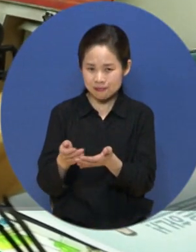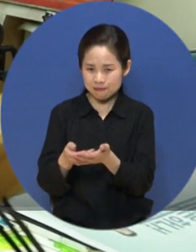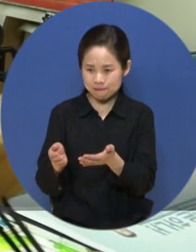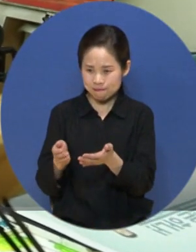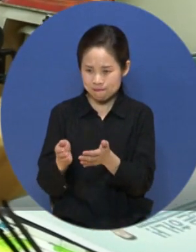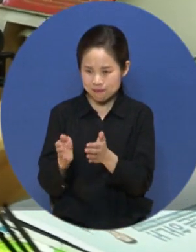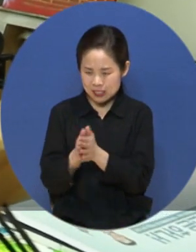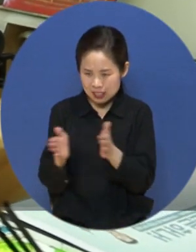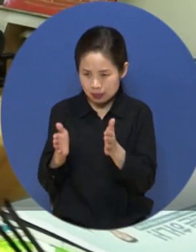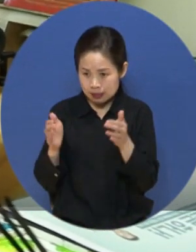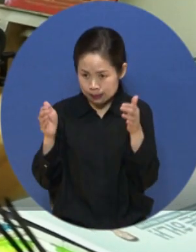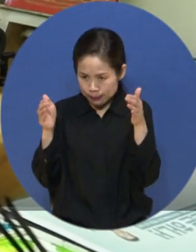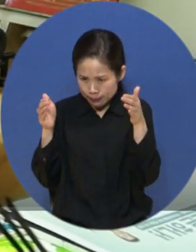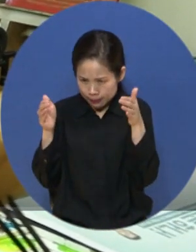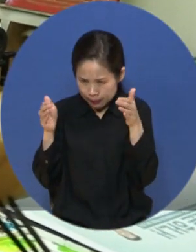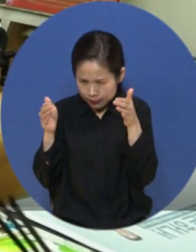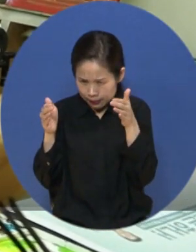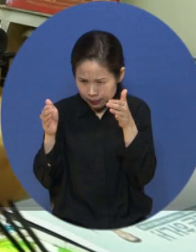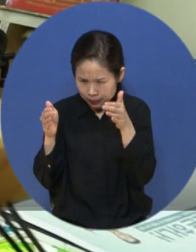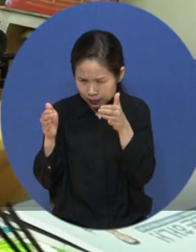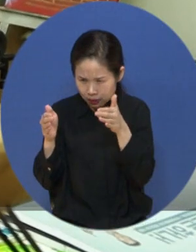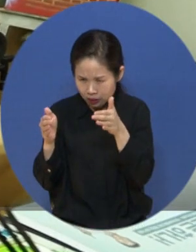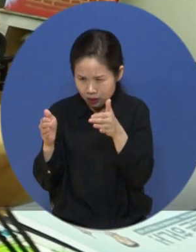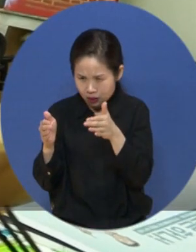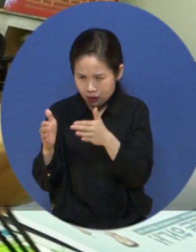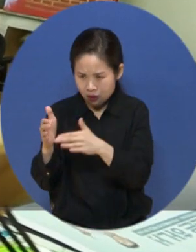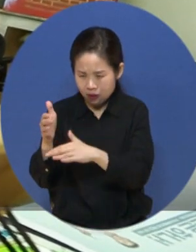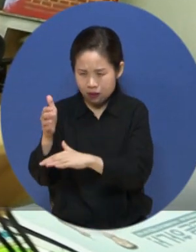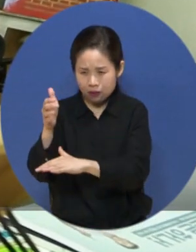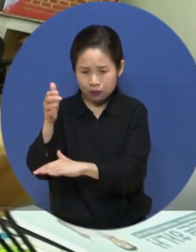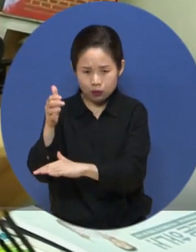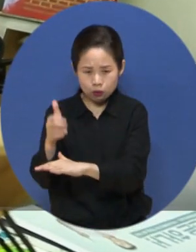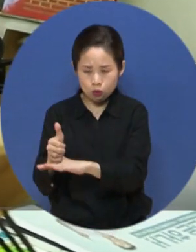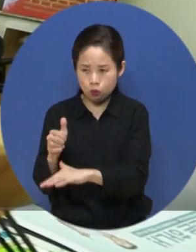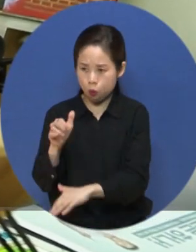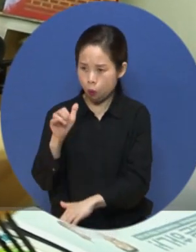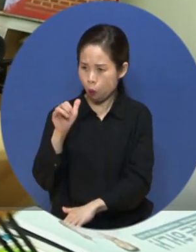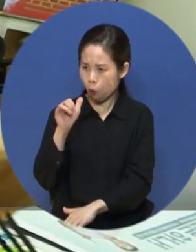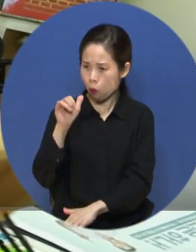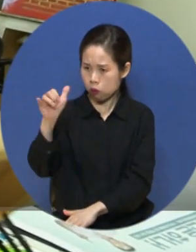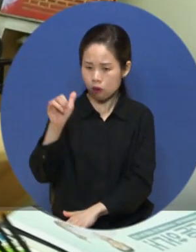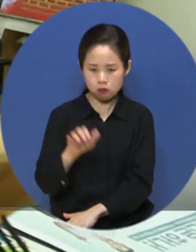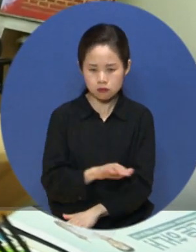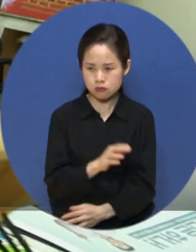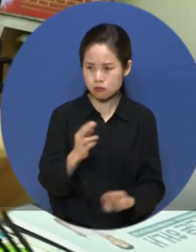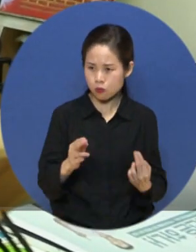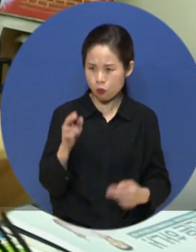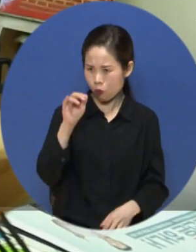저희보다 더 좋은 작품을 그리는 것 같기도 하고